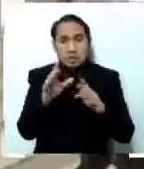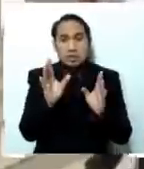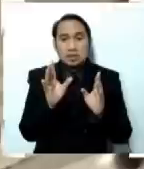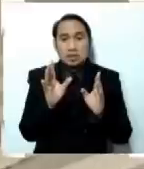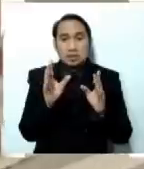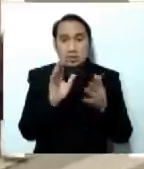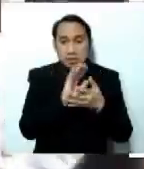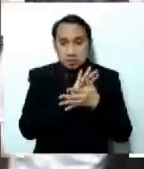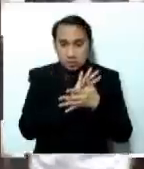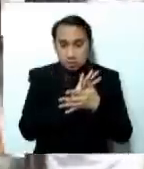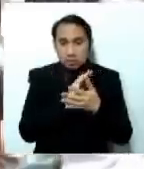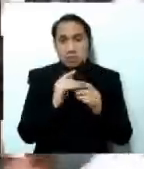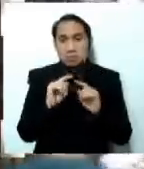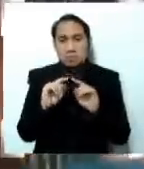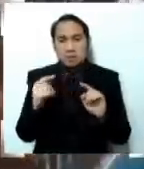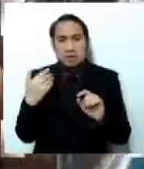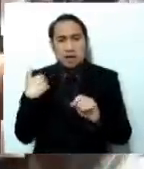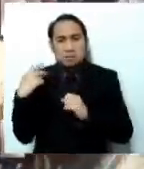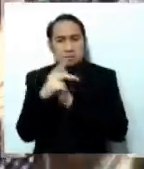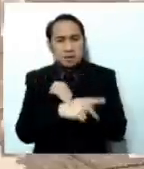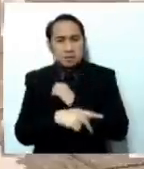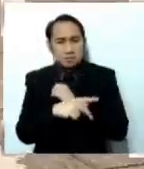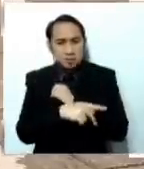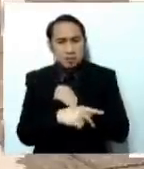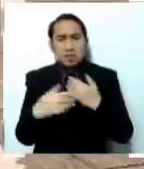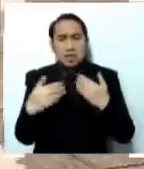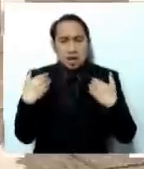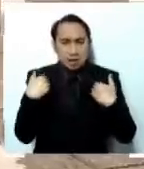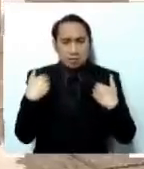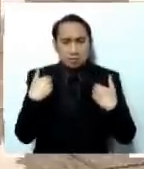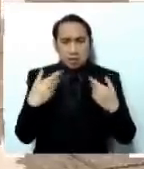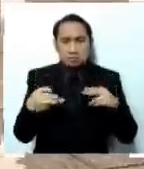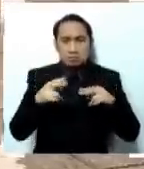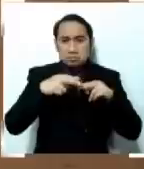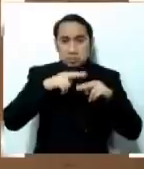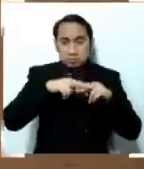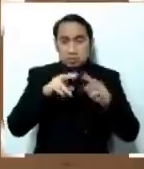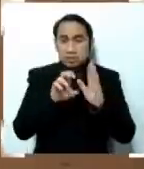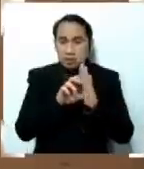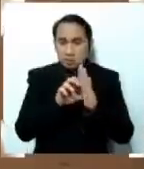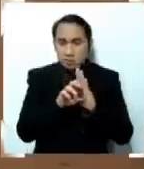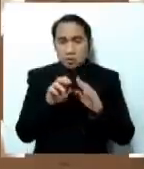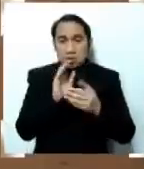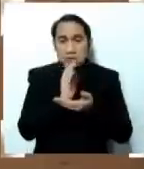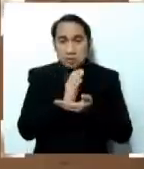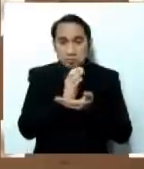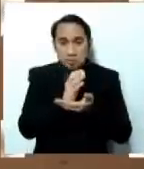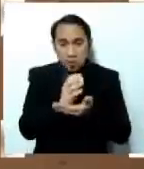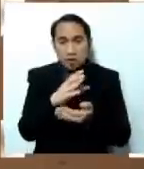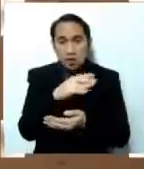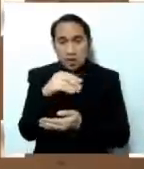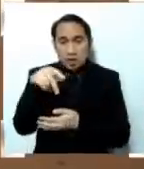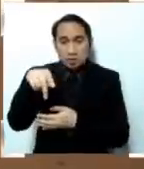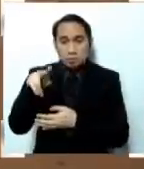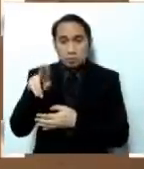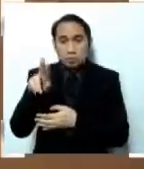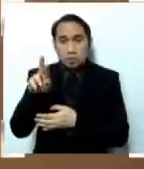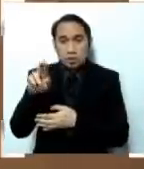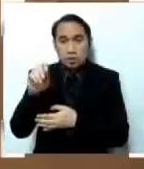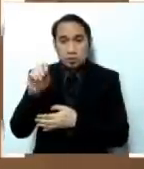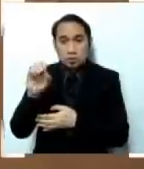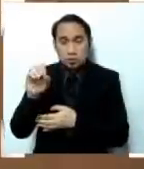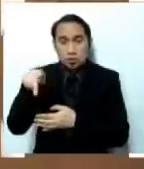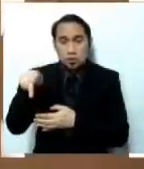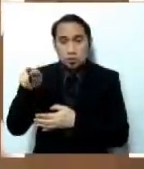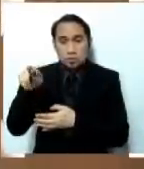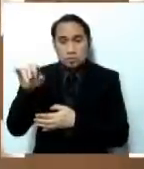ang mga bagong kaso, gaya ng Zamboanga City at Puerto Princesa City. Sa Coron, Palawan, ECQ ang walong